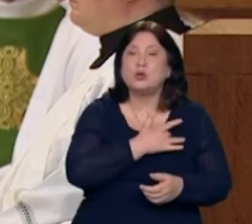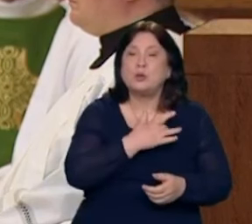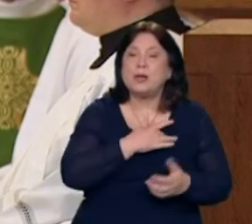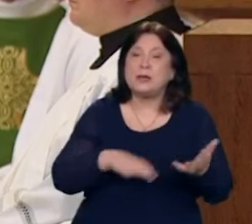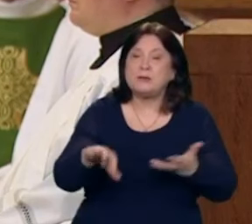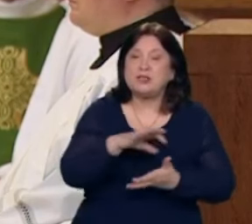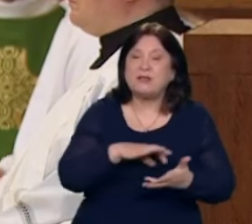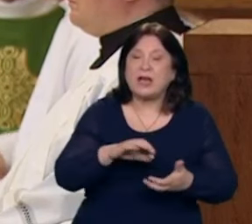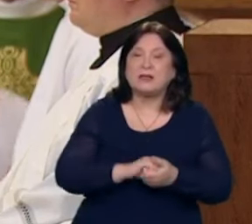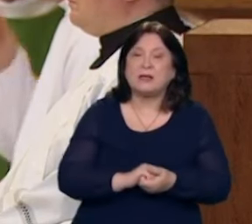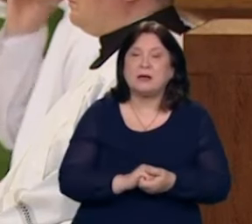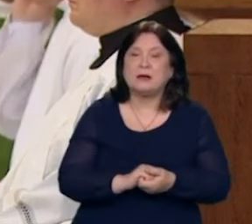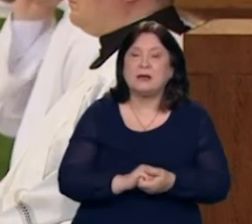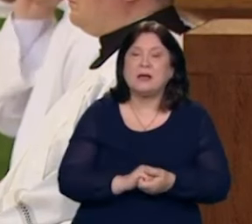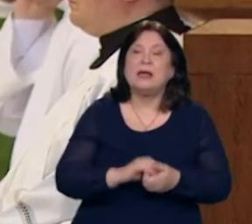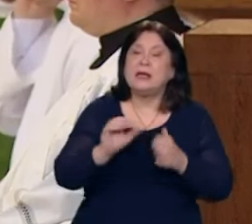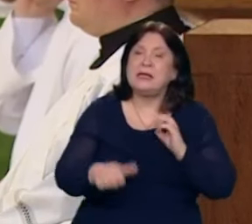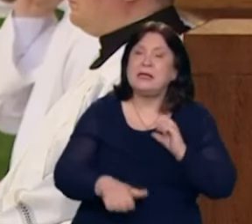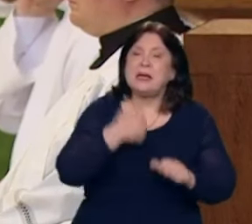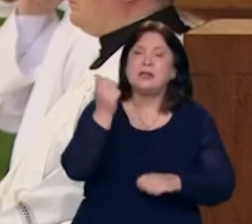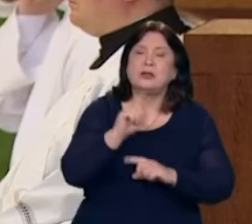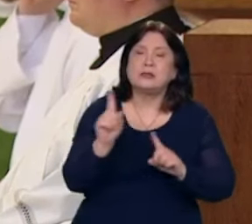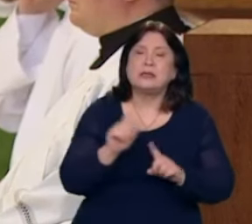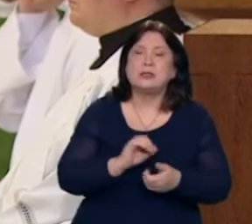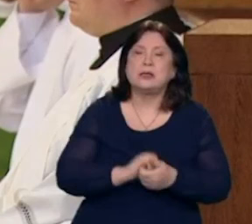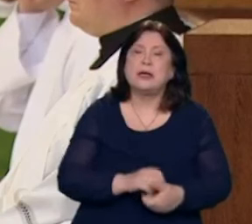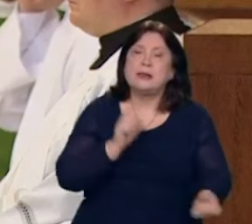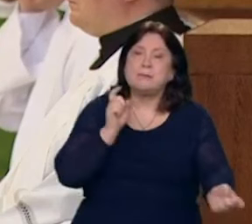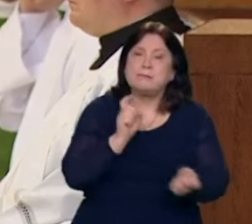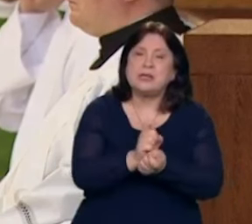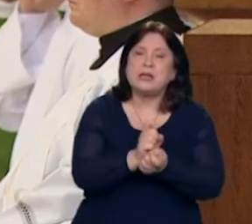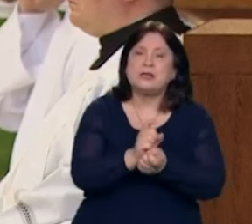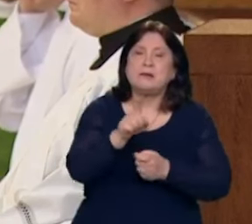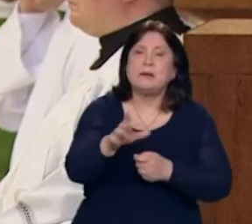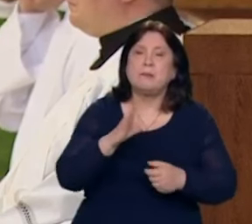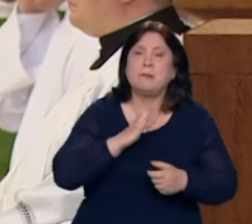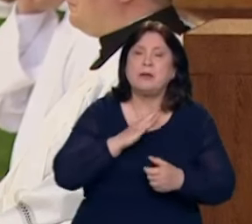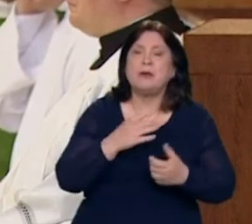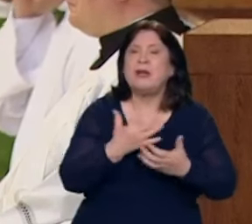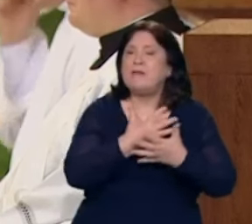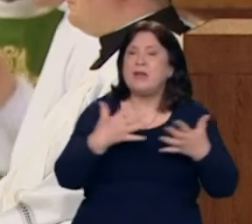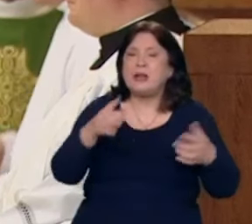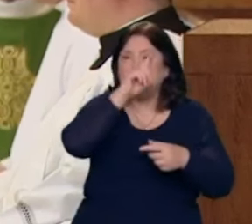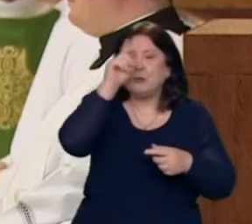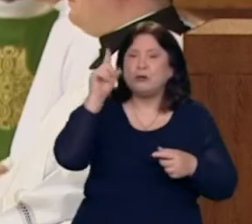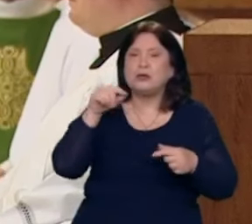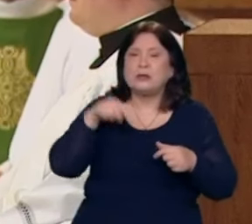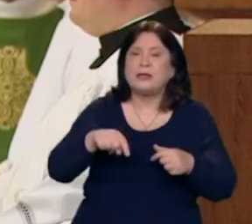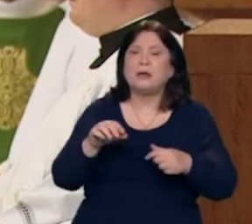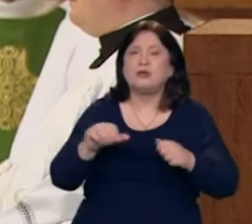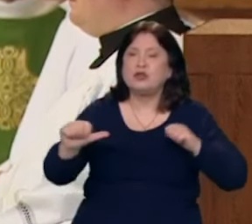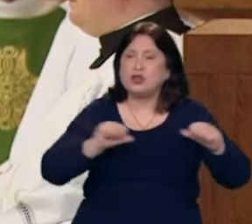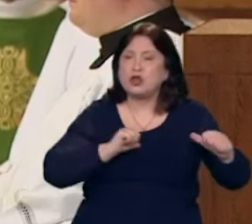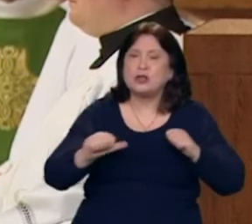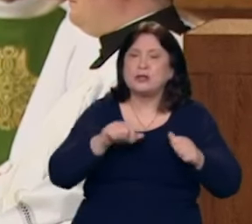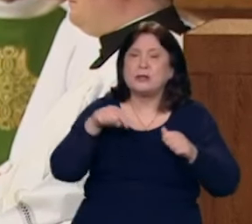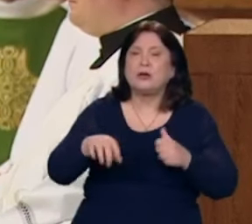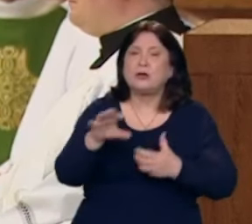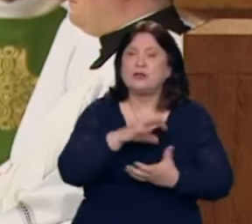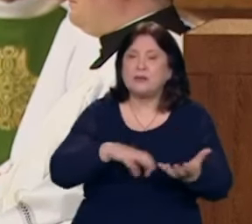kiedy jednoznacznie przeciwstawiał się wielkim tego świata